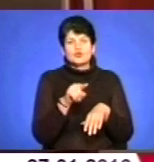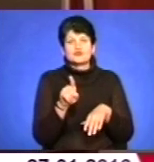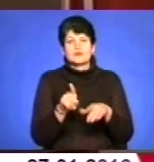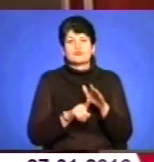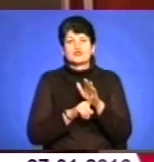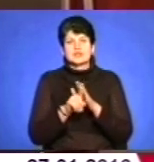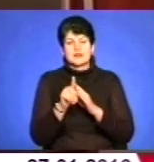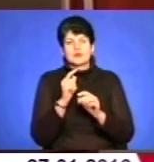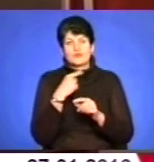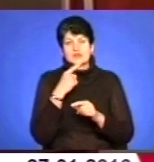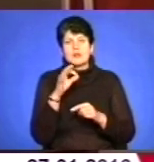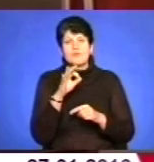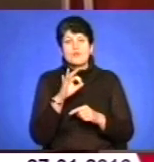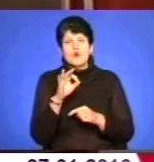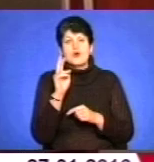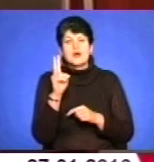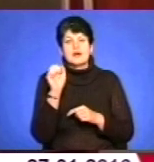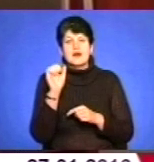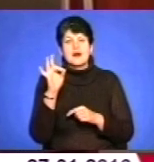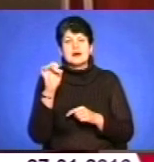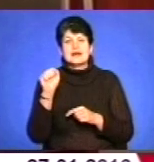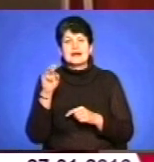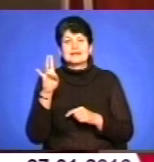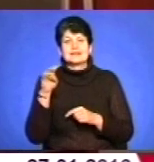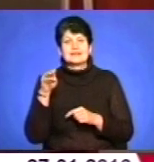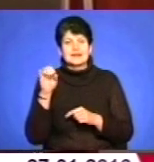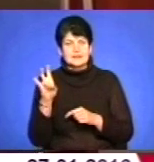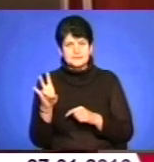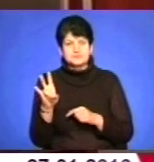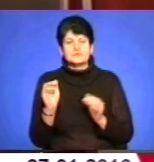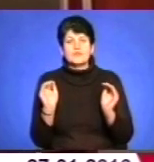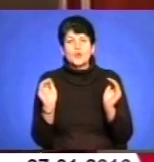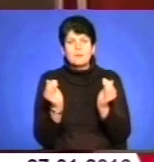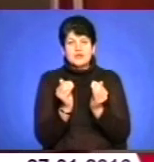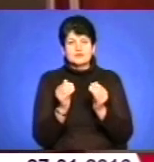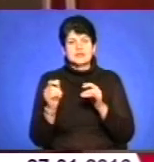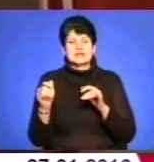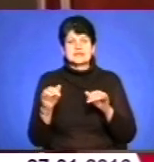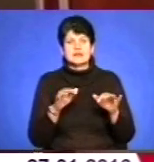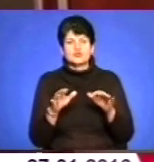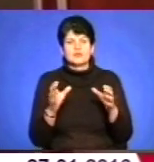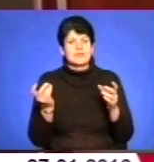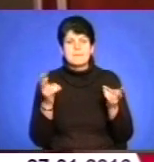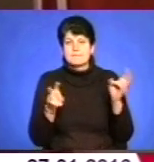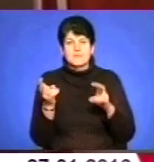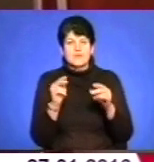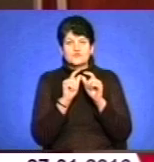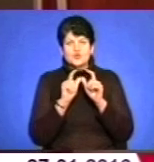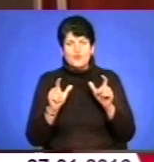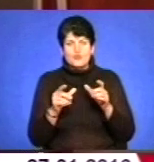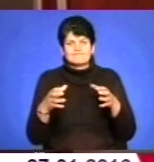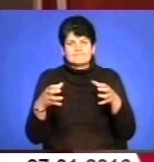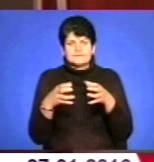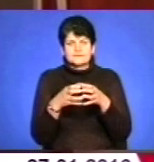вводили карантин. Обмежувальні заходи для того, щоб діти не скупчувалися, власне, у школах,